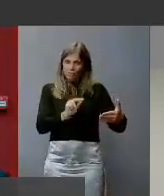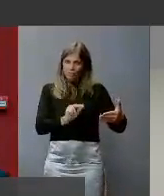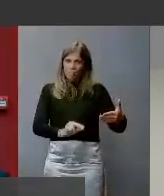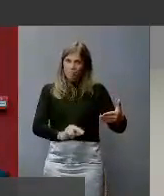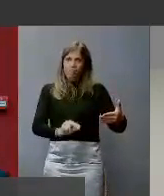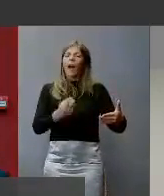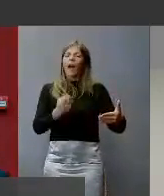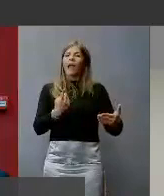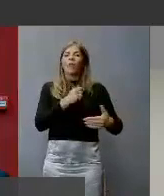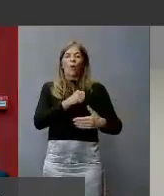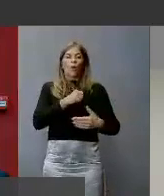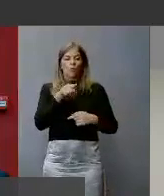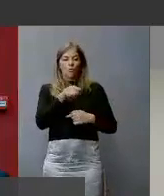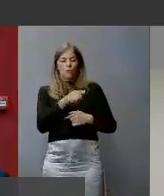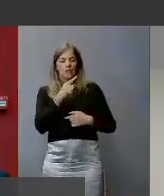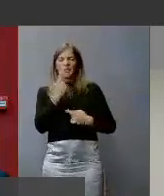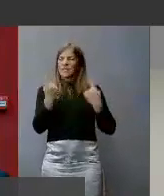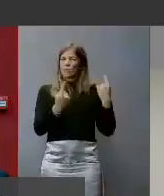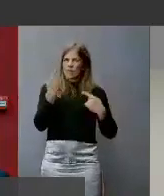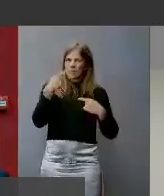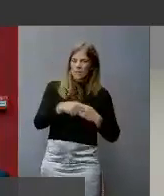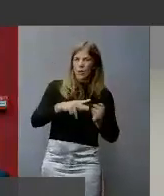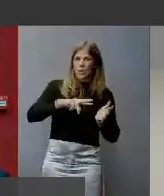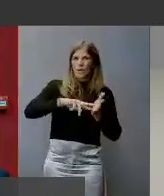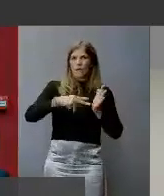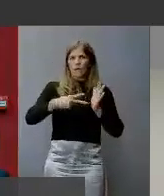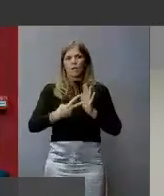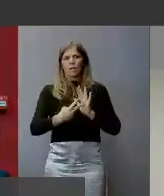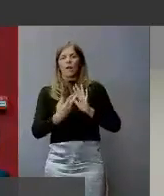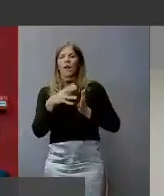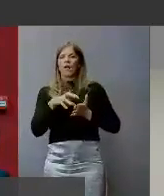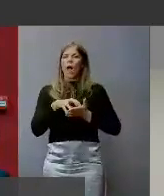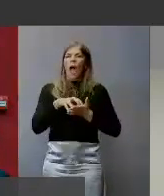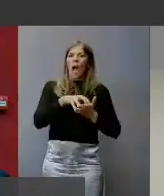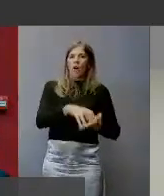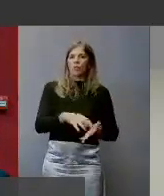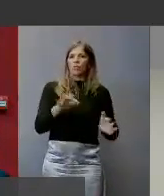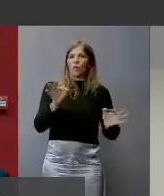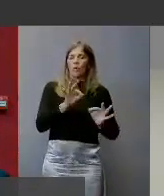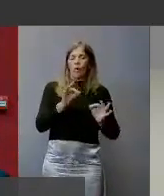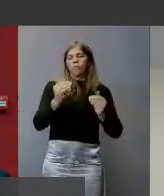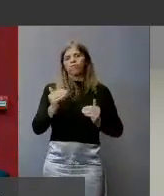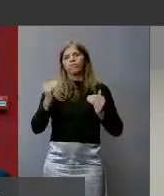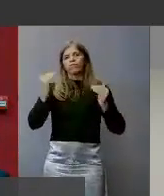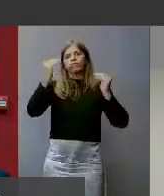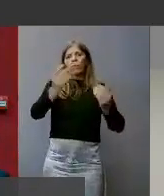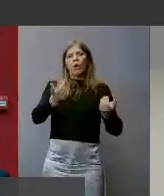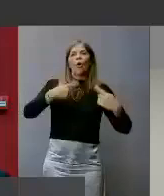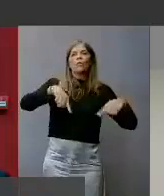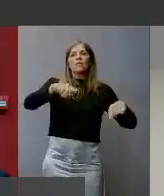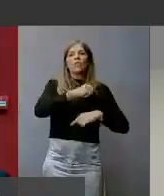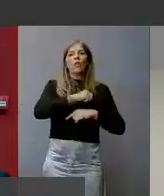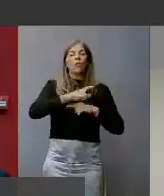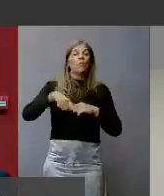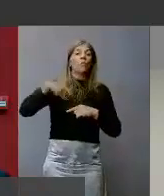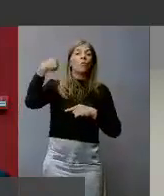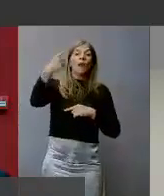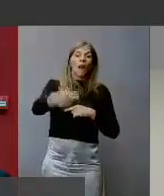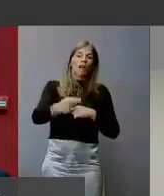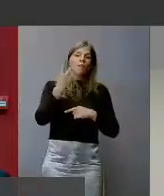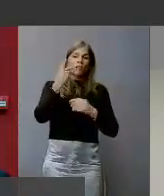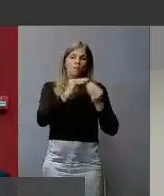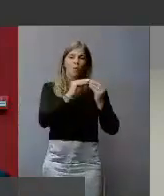disposto di non inviare racconto e di demandare a successivo provvedimento del consiglio comunale le modalità e le scadenze della tali